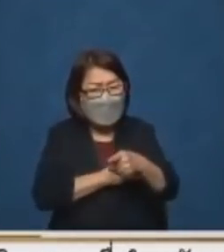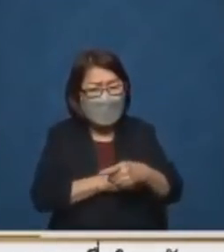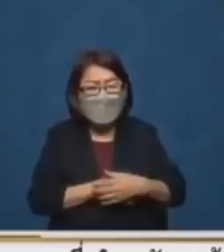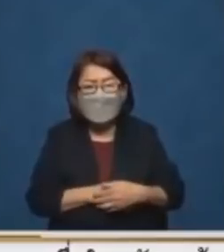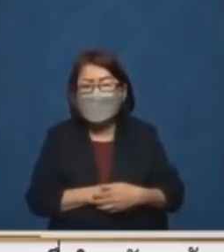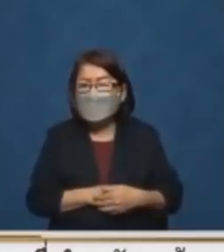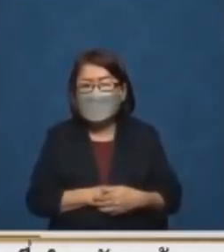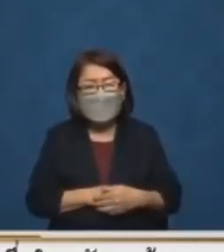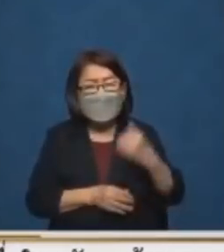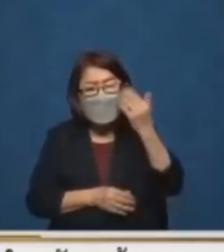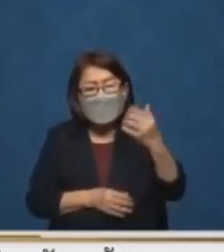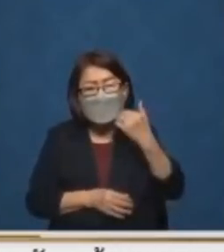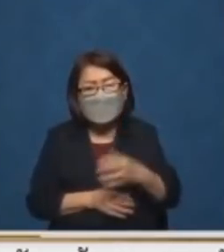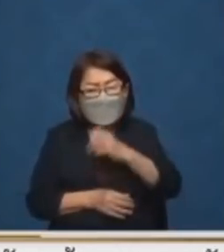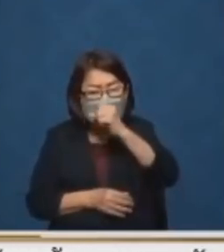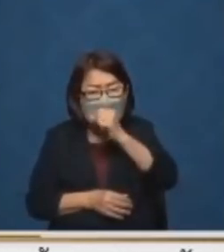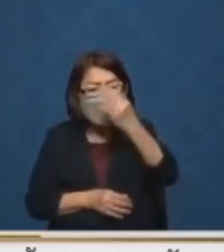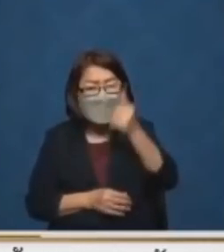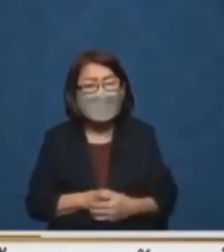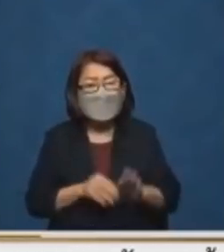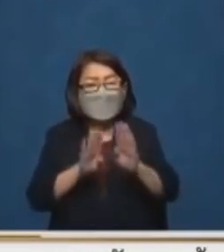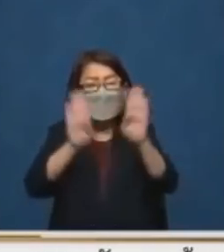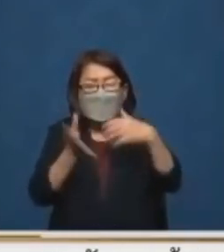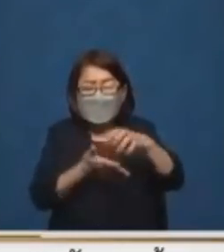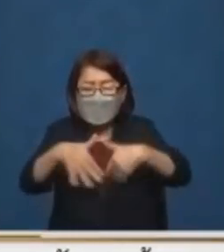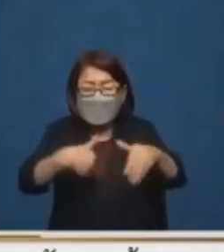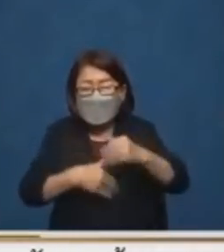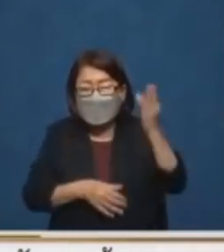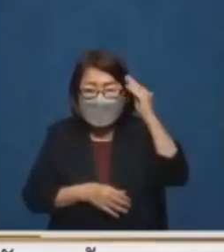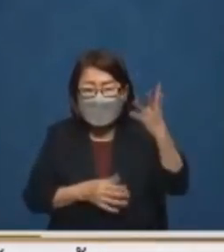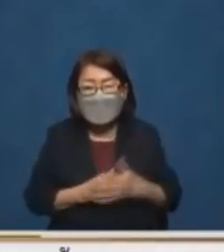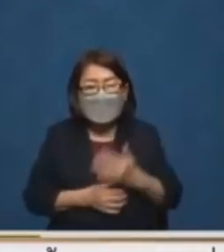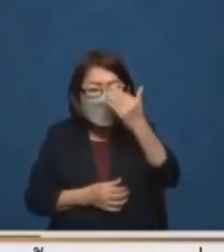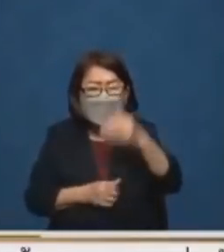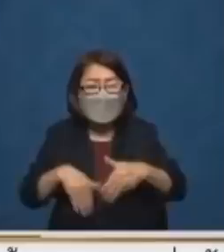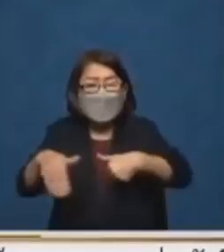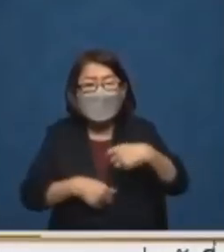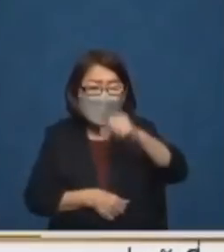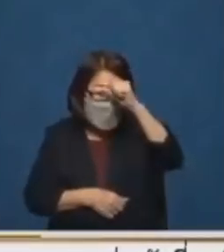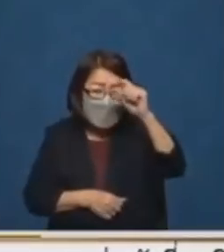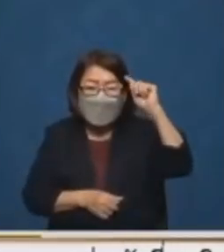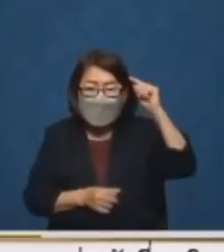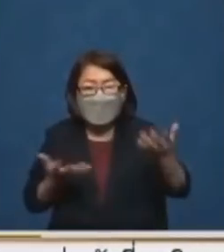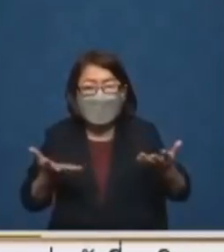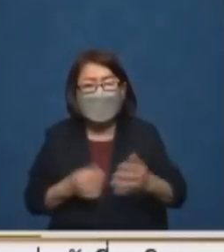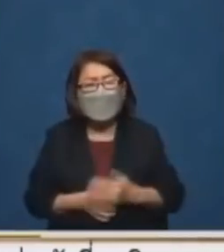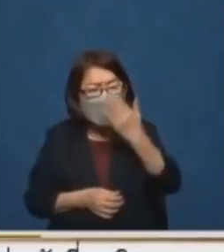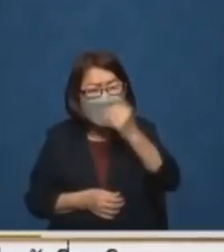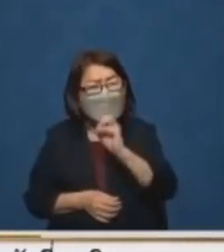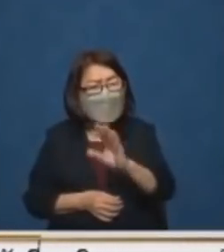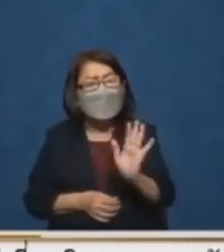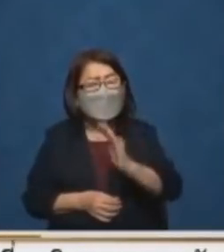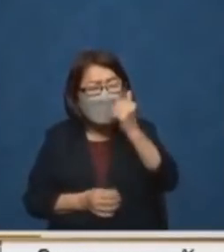บกปิดข้มูลไม่เปิดเผยใหกพน้ประชาชน ได้รับทราบปิดหูปดตาพนประชาชนทำไมท่านไม่บอกนะครับ